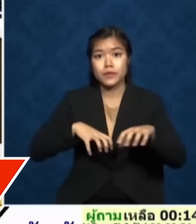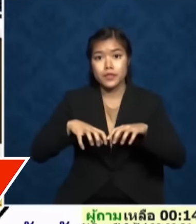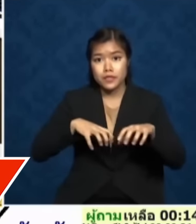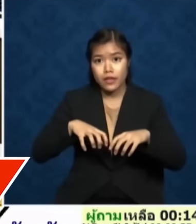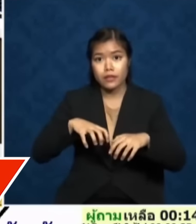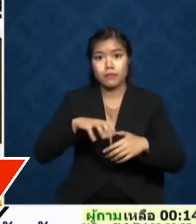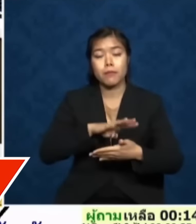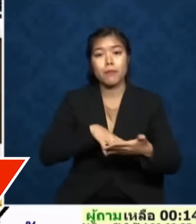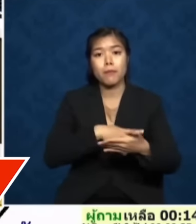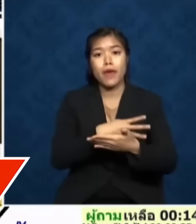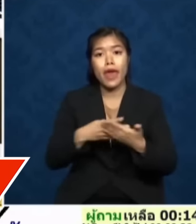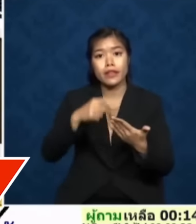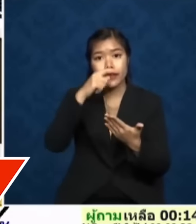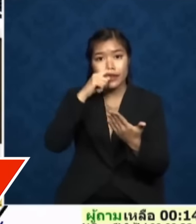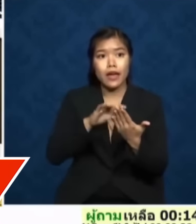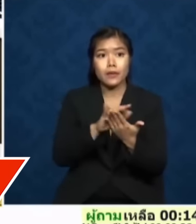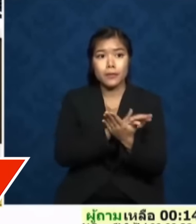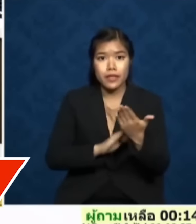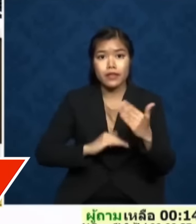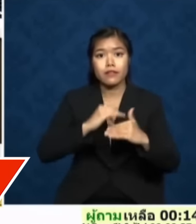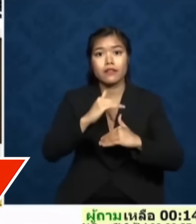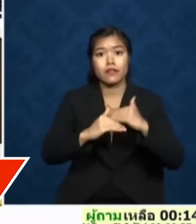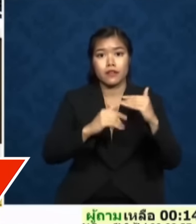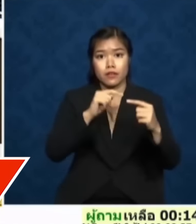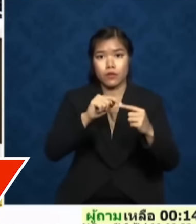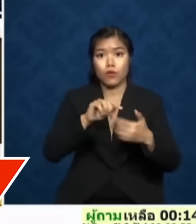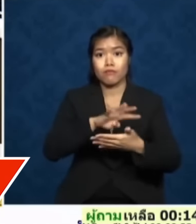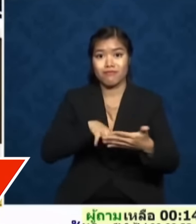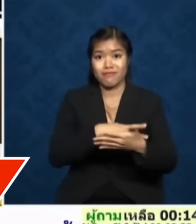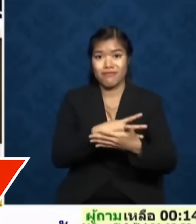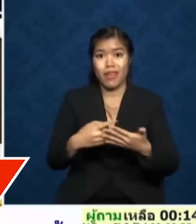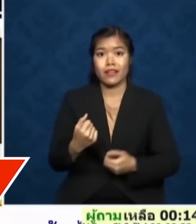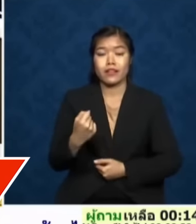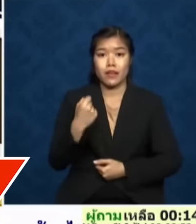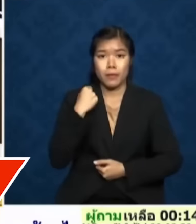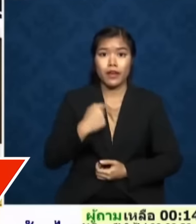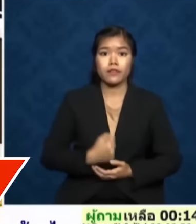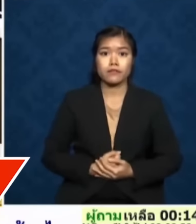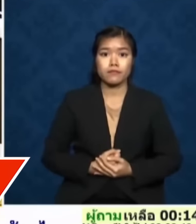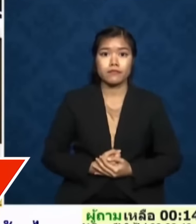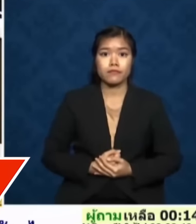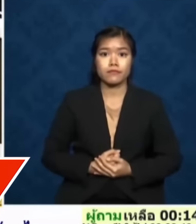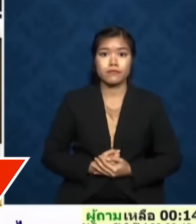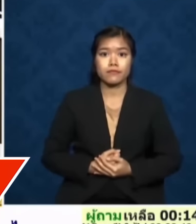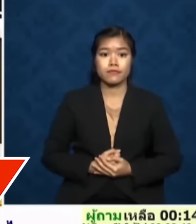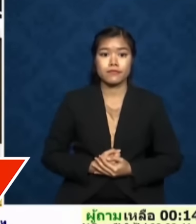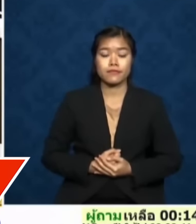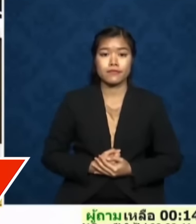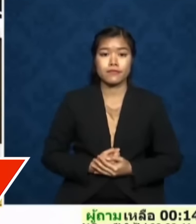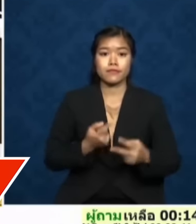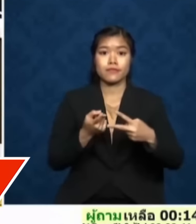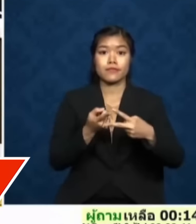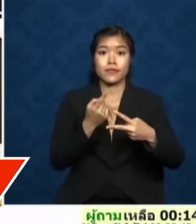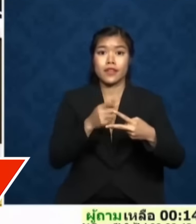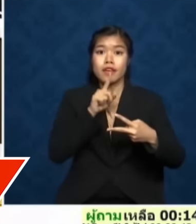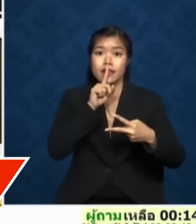ติรัฐที่เข้มแข็งสำหรับประเด็นแรกนะครับจำเป็นต้องถ